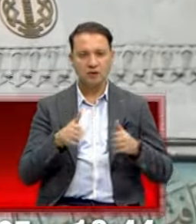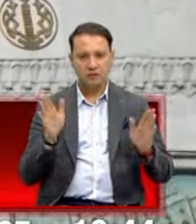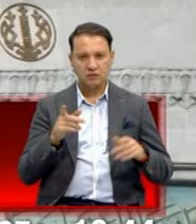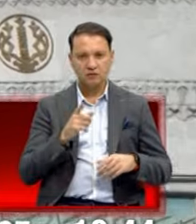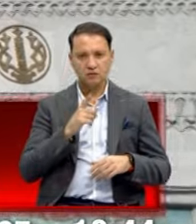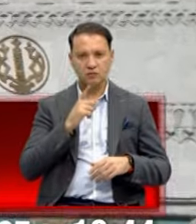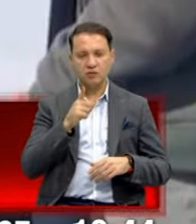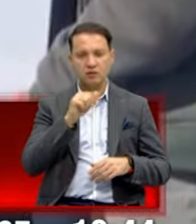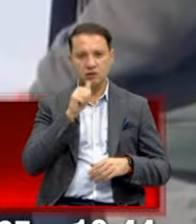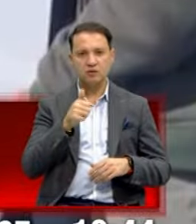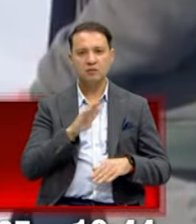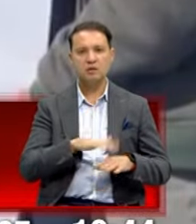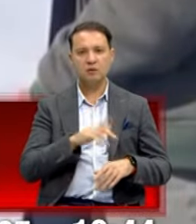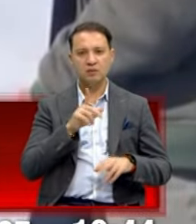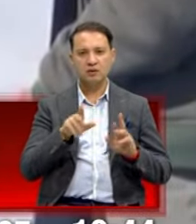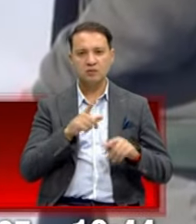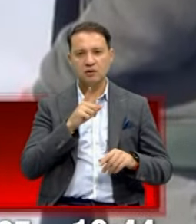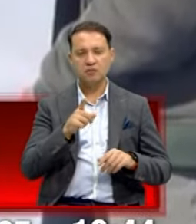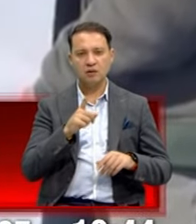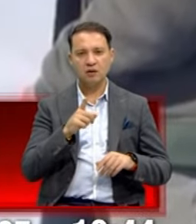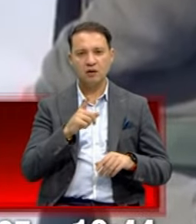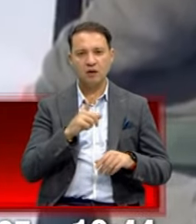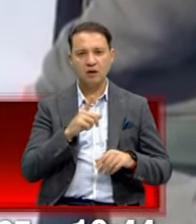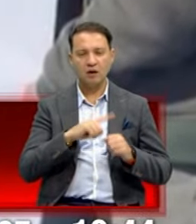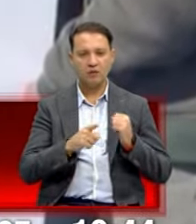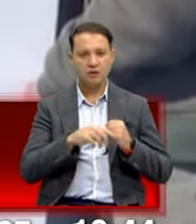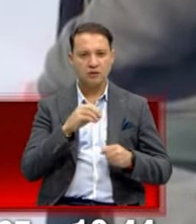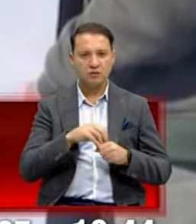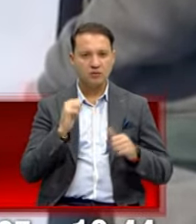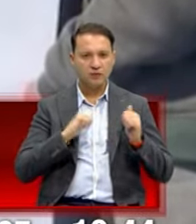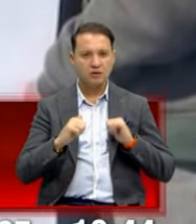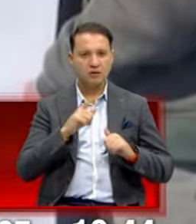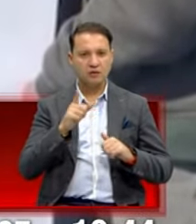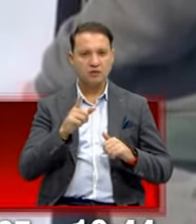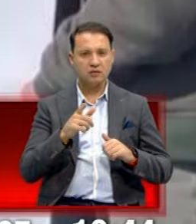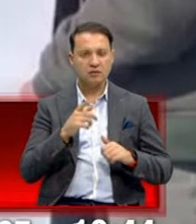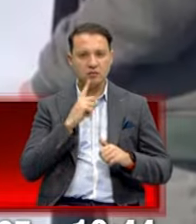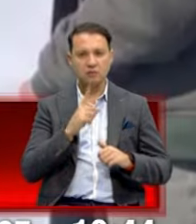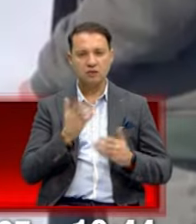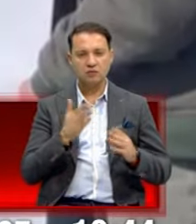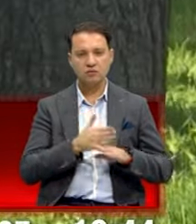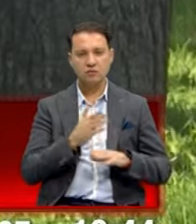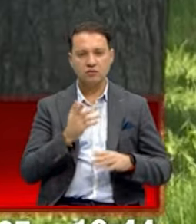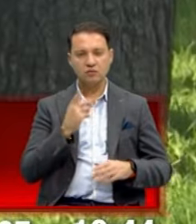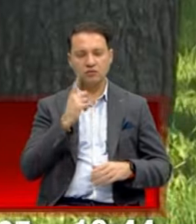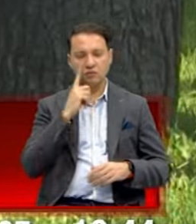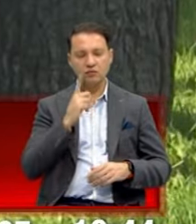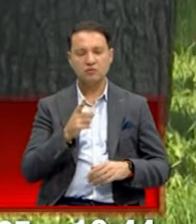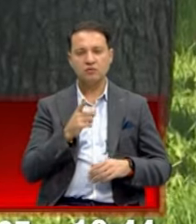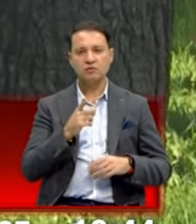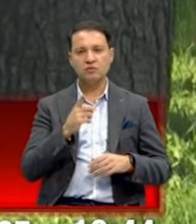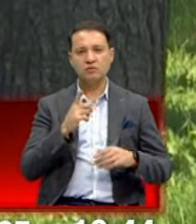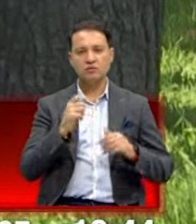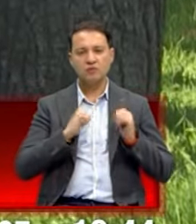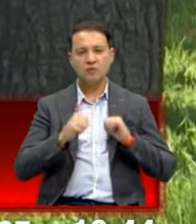dağıtılırken bunları hiç yapmamışsınız gibi bir anda duvarsız üniversiteden bahsetmek ne kadar gerçekçi. Üniversite